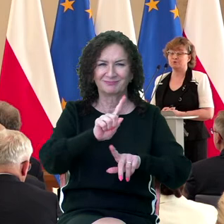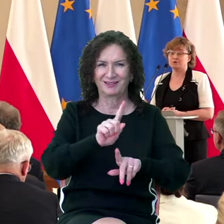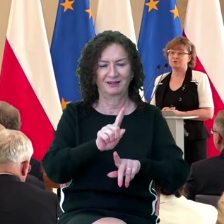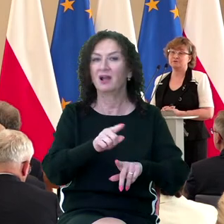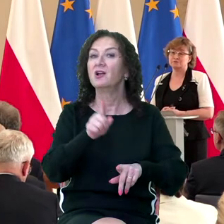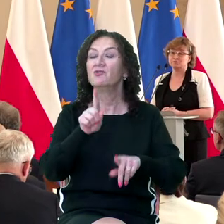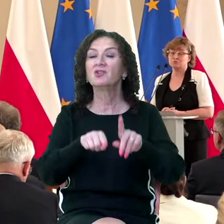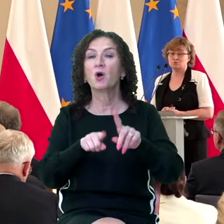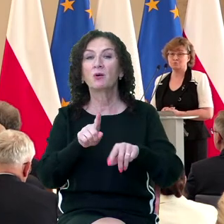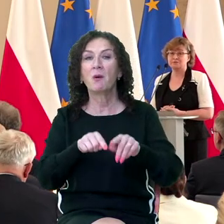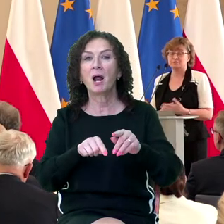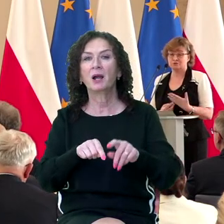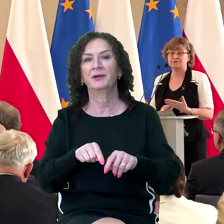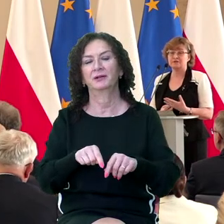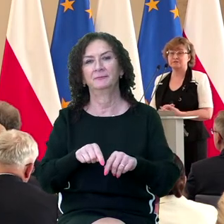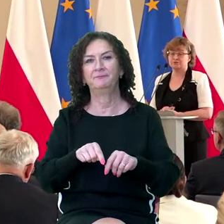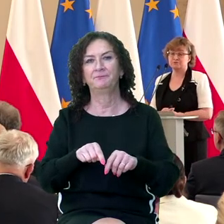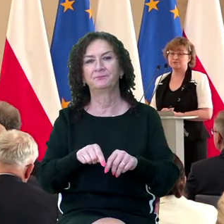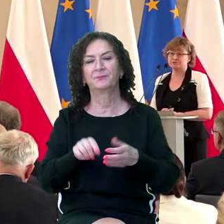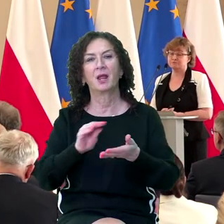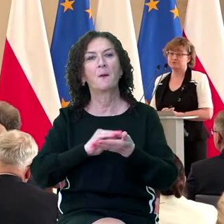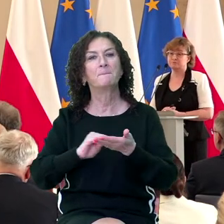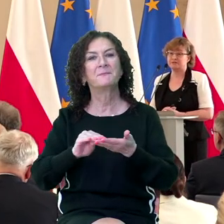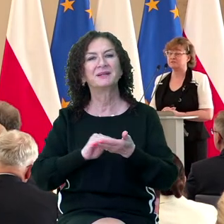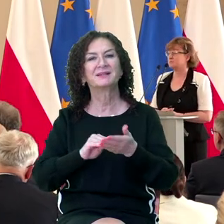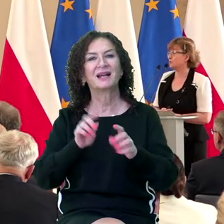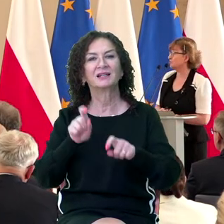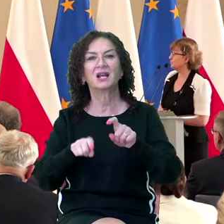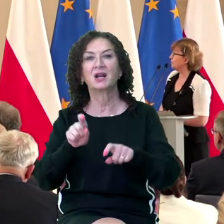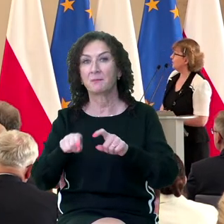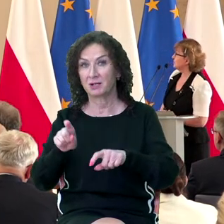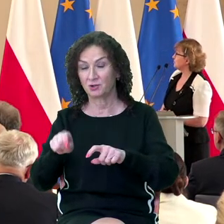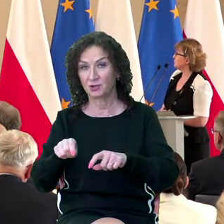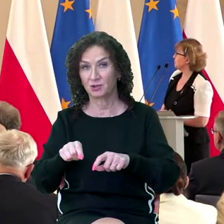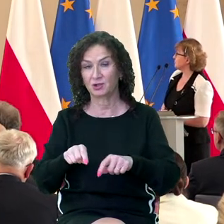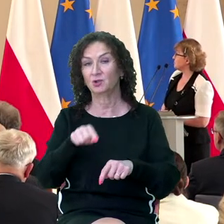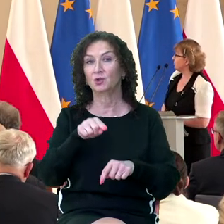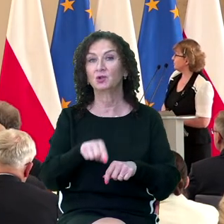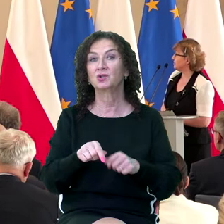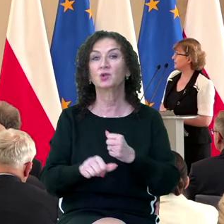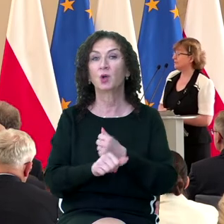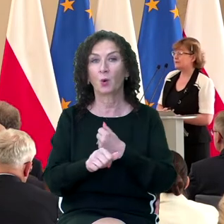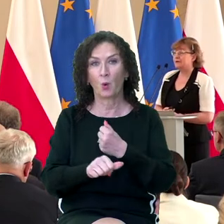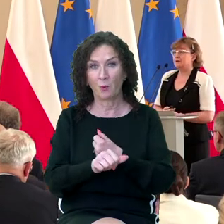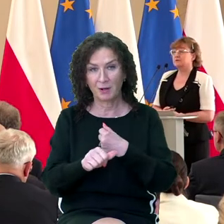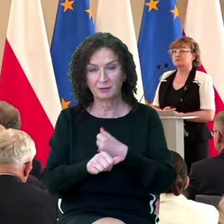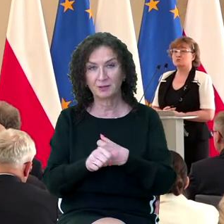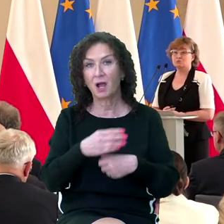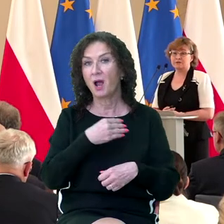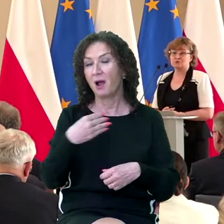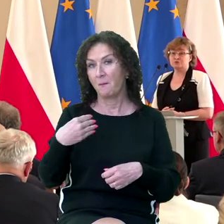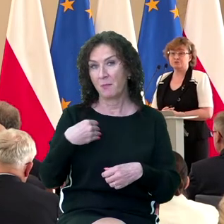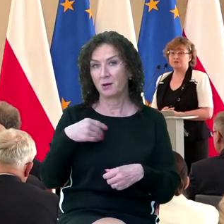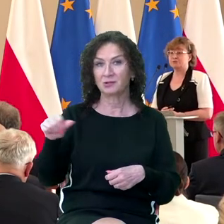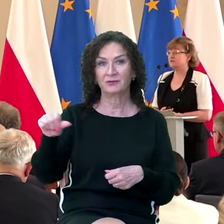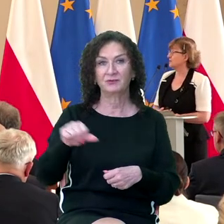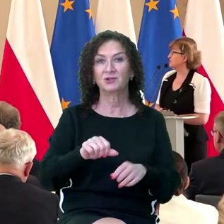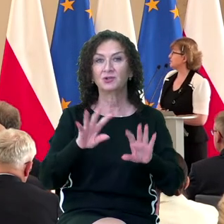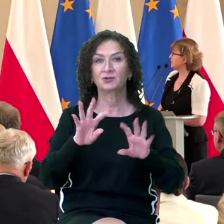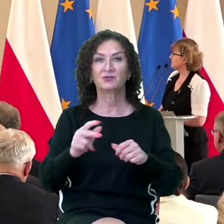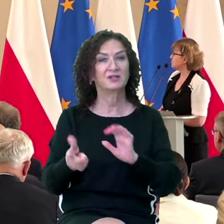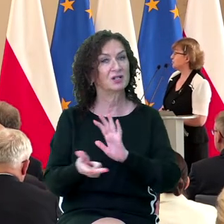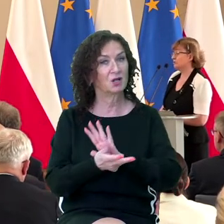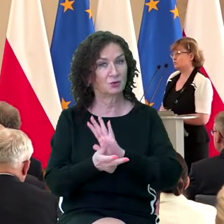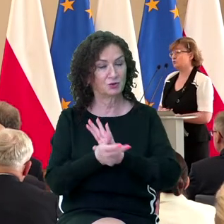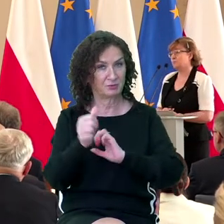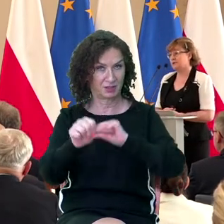bo jest to dokument z odradzającej się w 18 roku Rzeczypospolitej, która rodziła się, jak dzisiaj